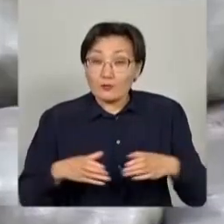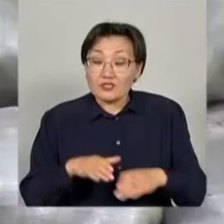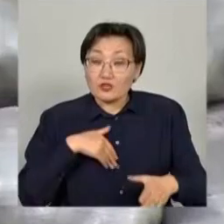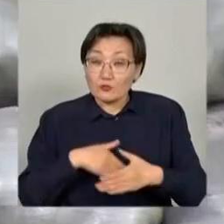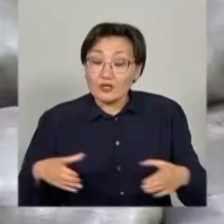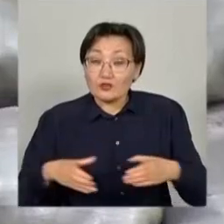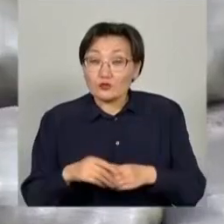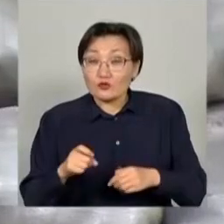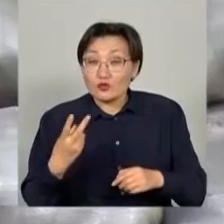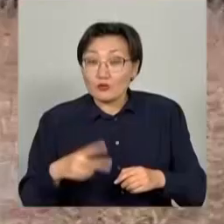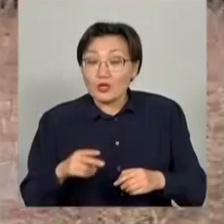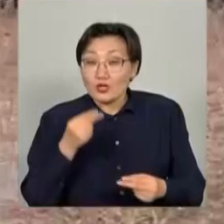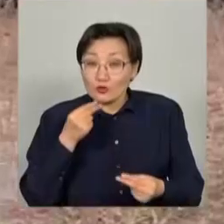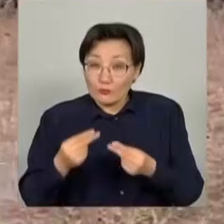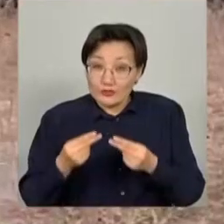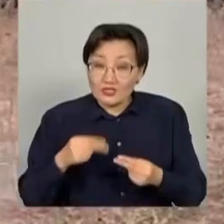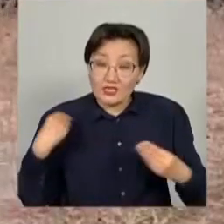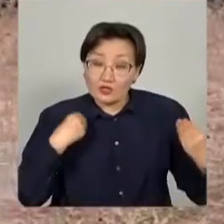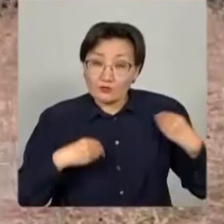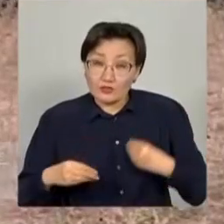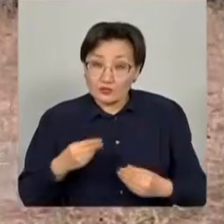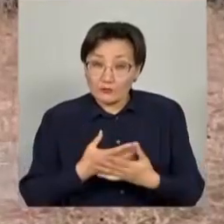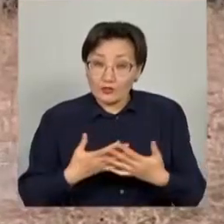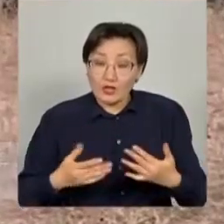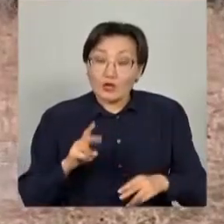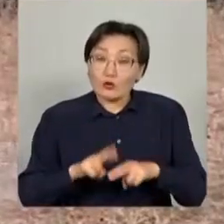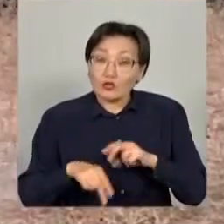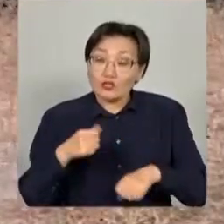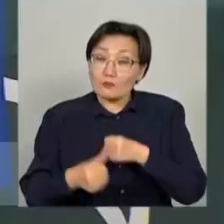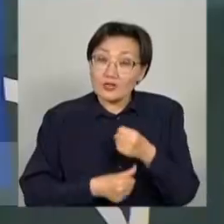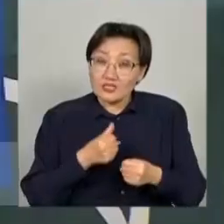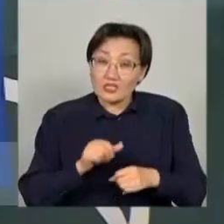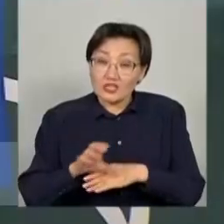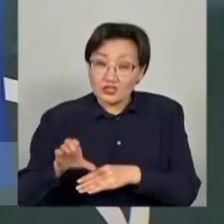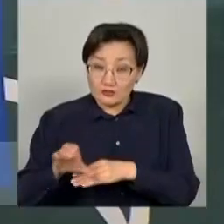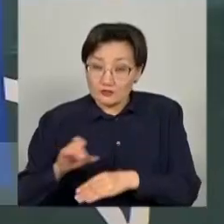белсенділері 120 тонна азық-түлік, киім-кешек пен құрылыс материалдарын жеткізген.